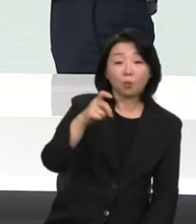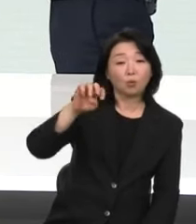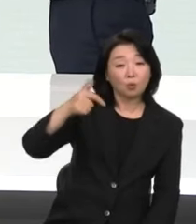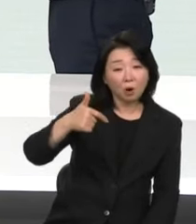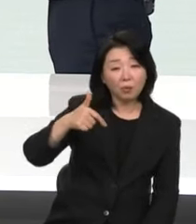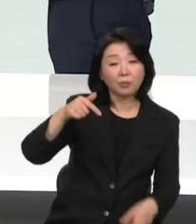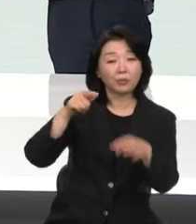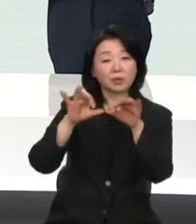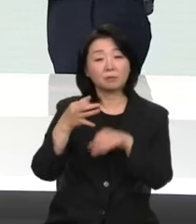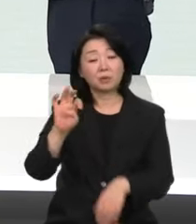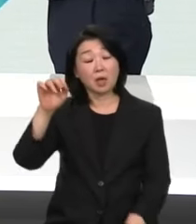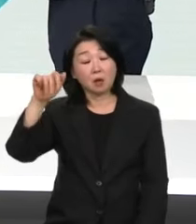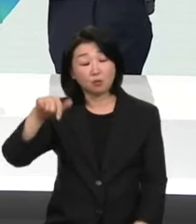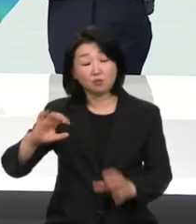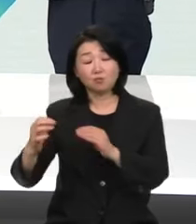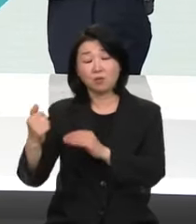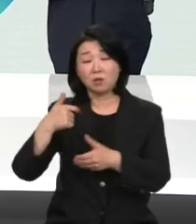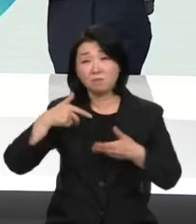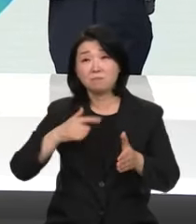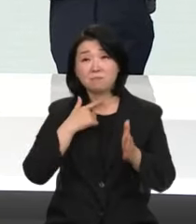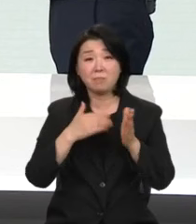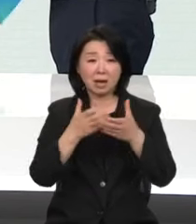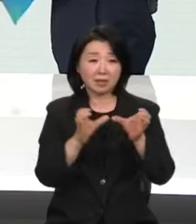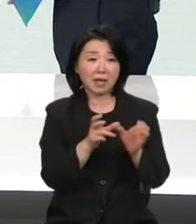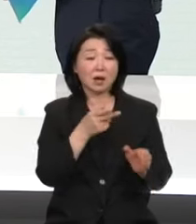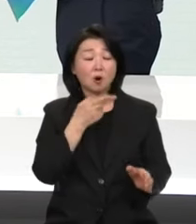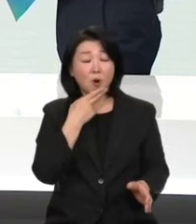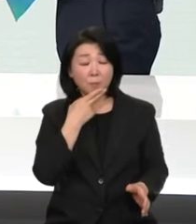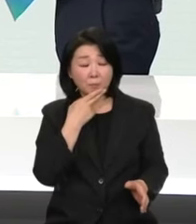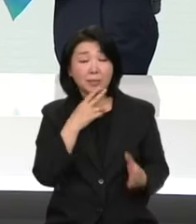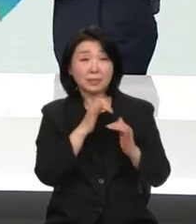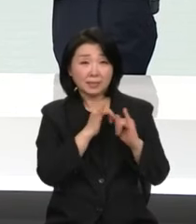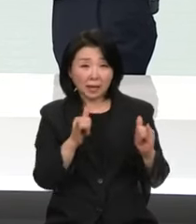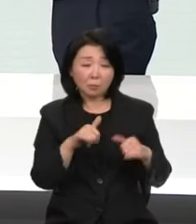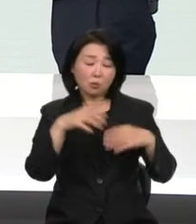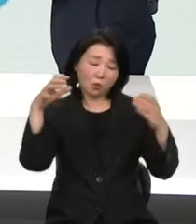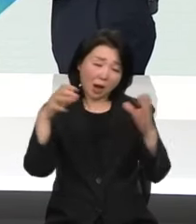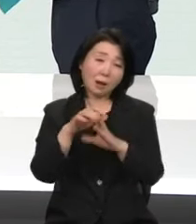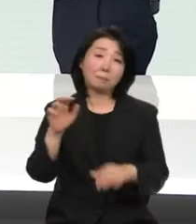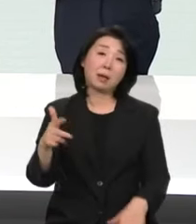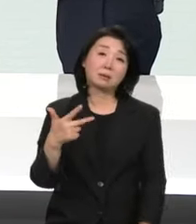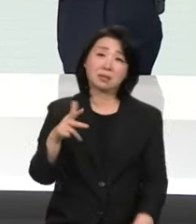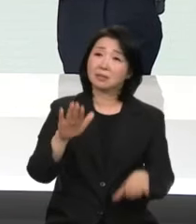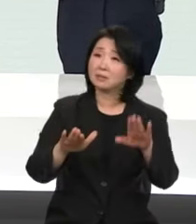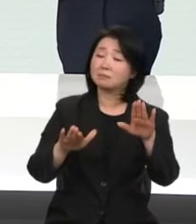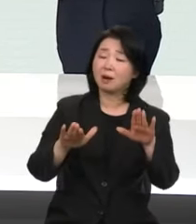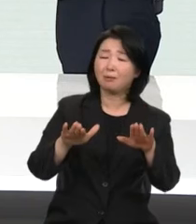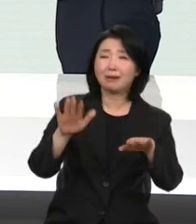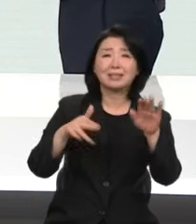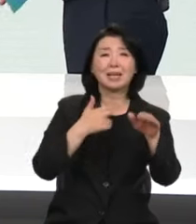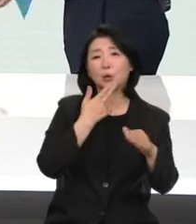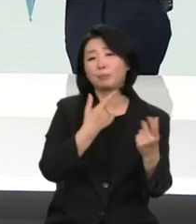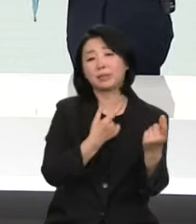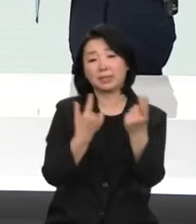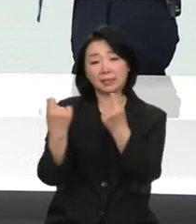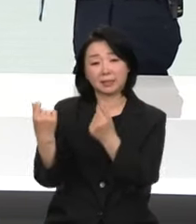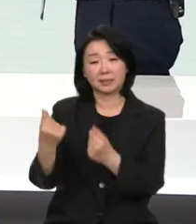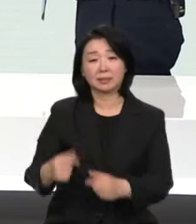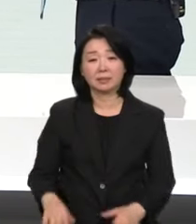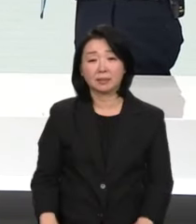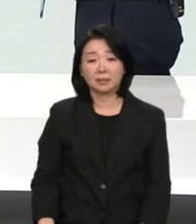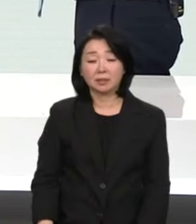김태호 이런 그 국민의힘 출신 무소속을 합치면 107석이었습니다. 지금과 큰 차이가 없다라는 얘기고요. 네. 또